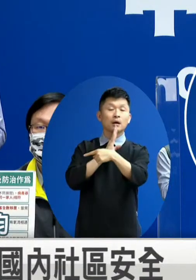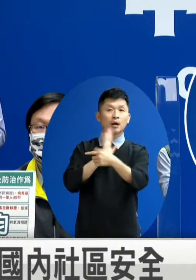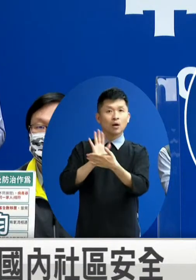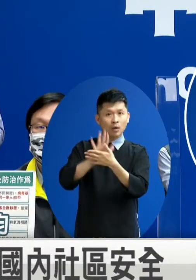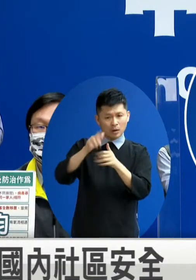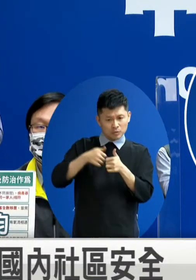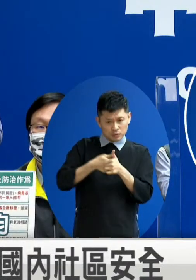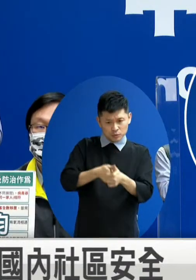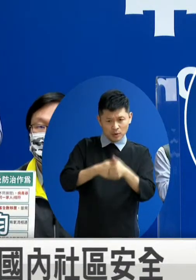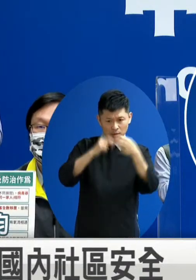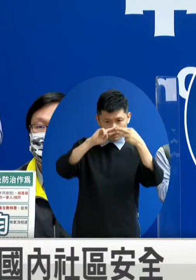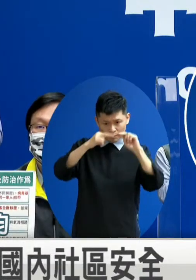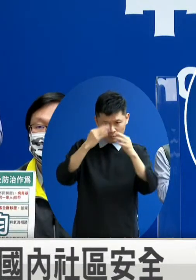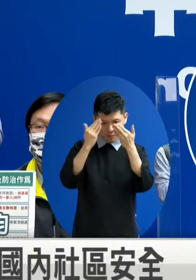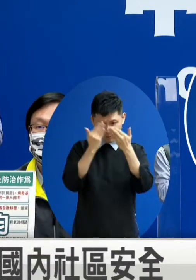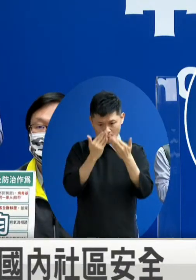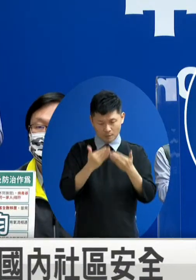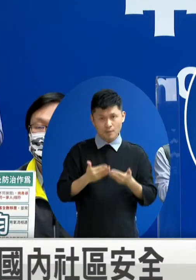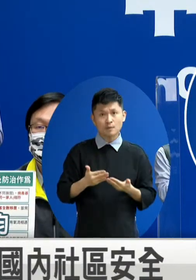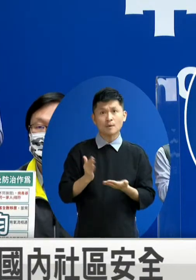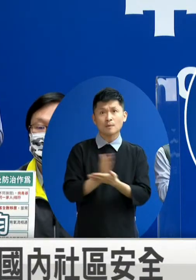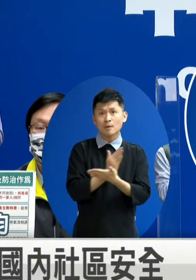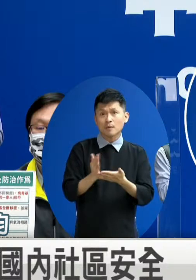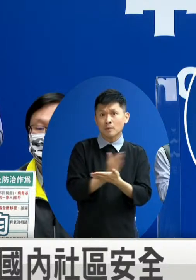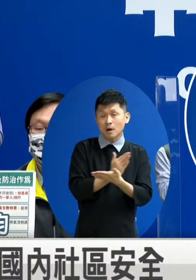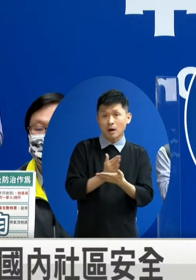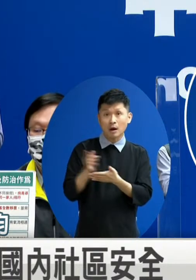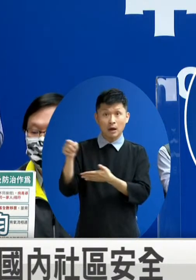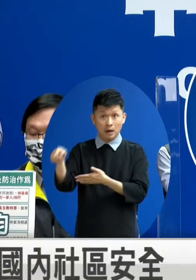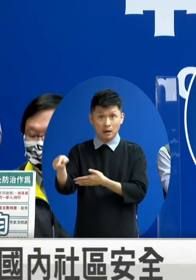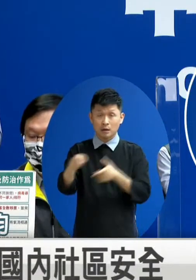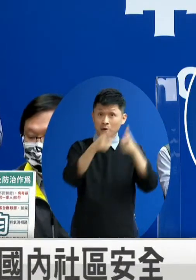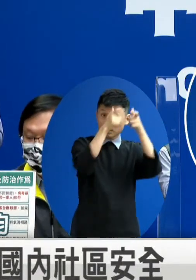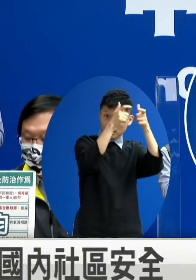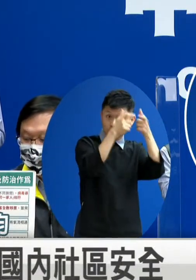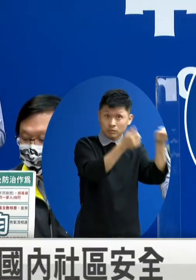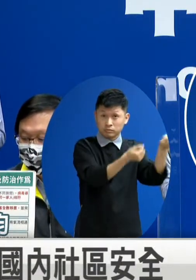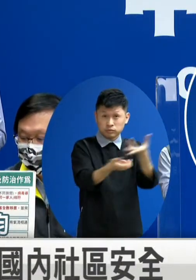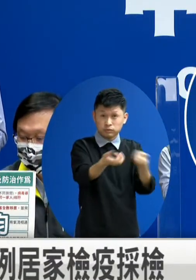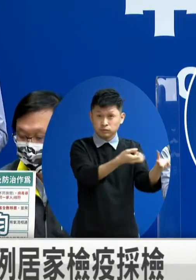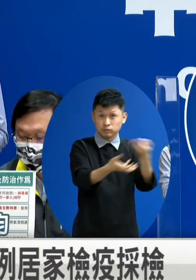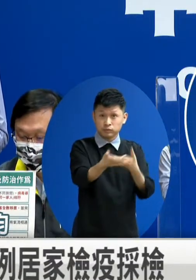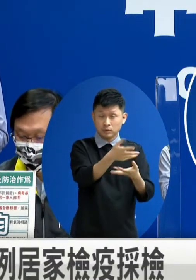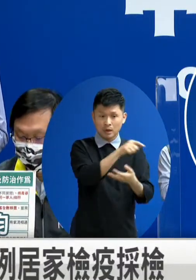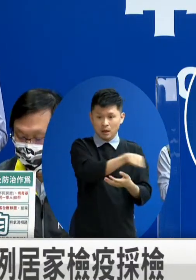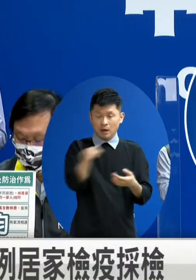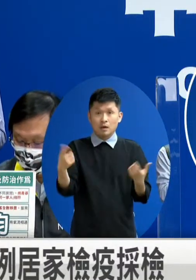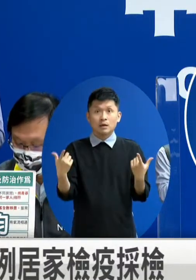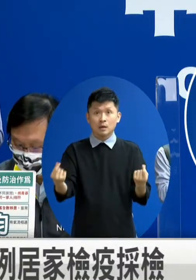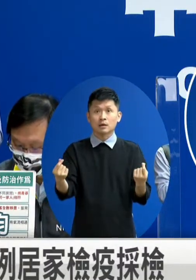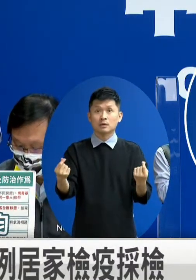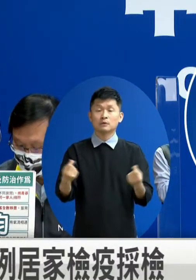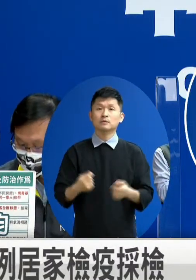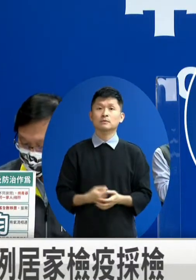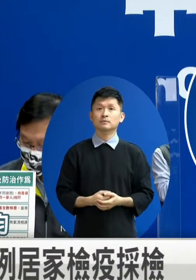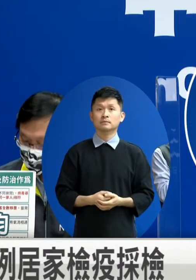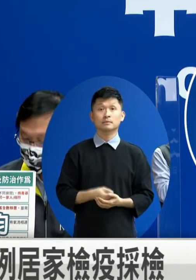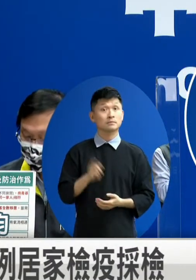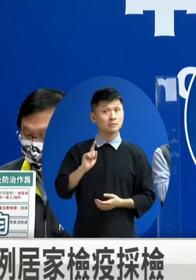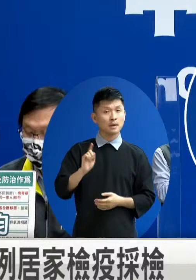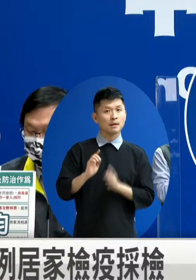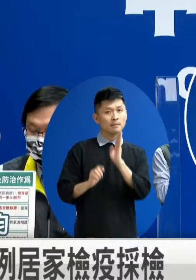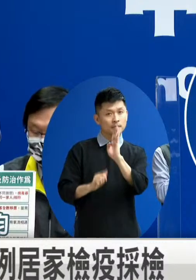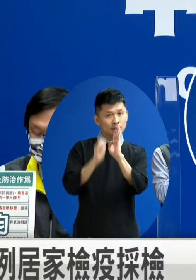过序列的比较，那它的这个序列事实上跟高雄港的这个群聚的序列都一样，是属于这